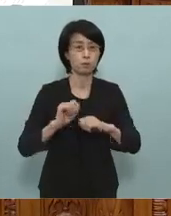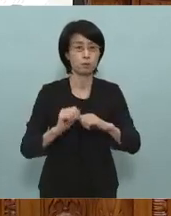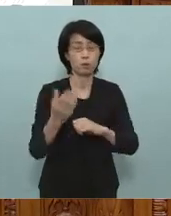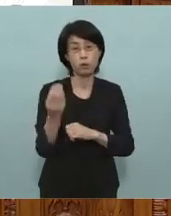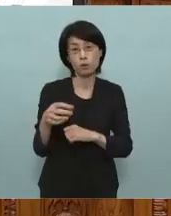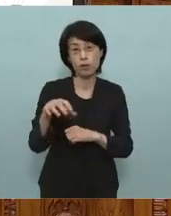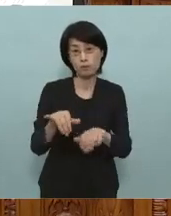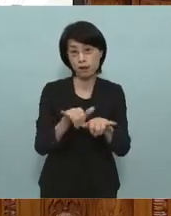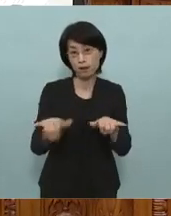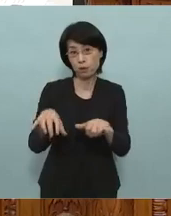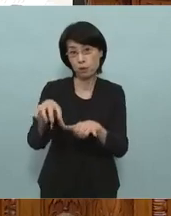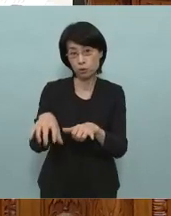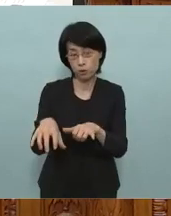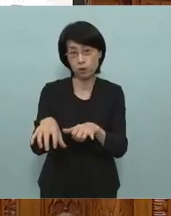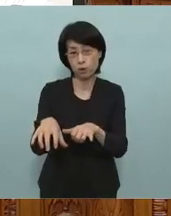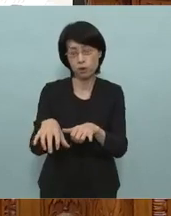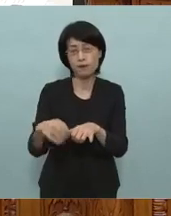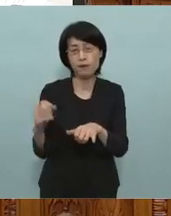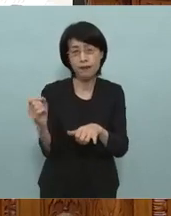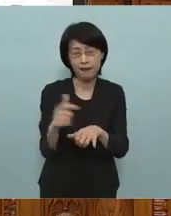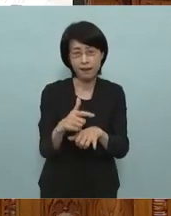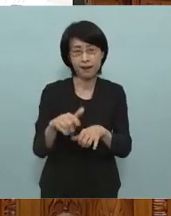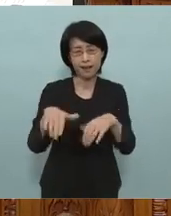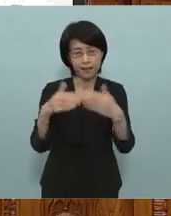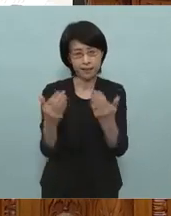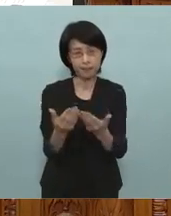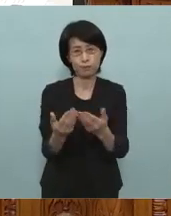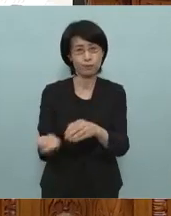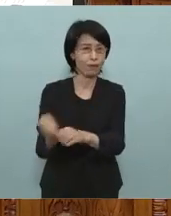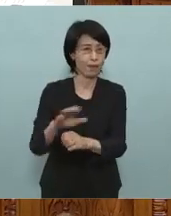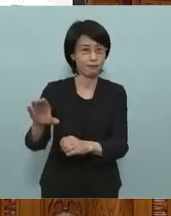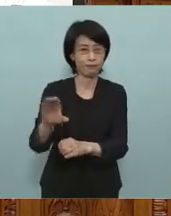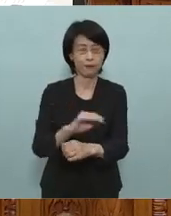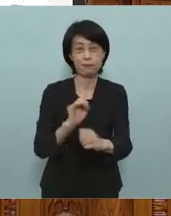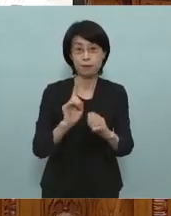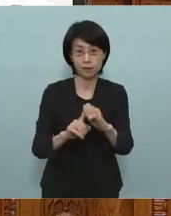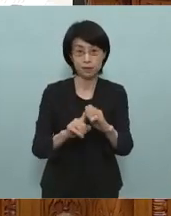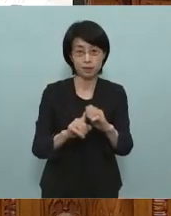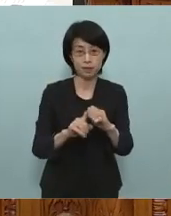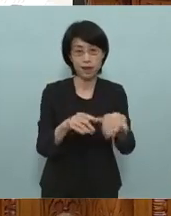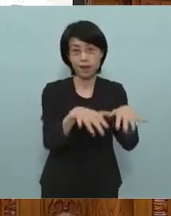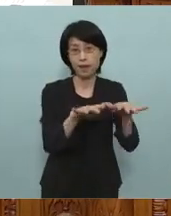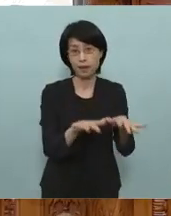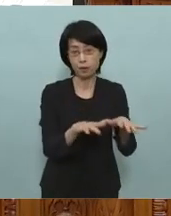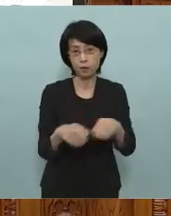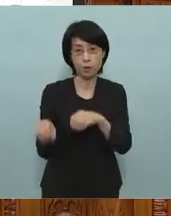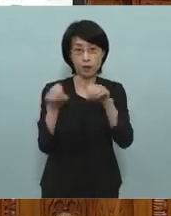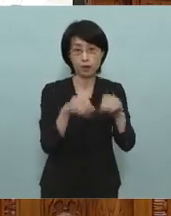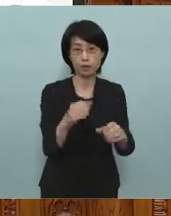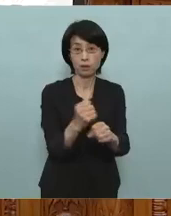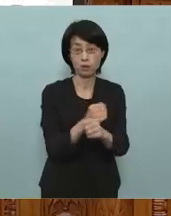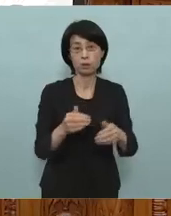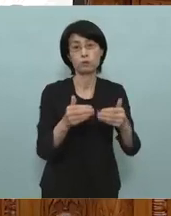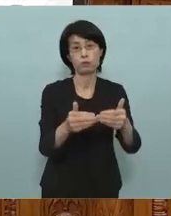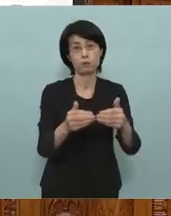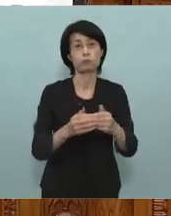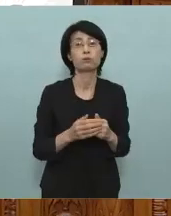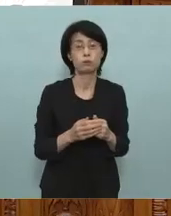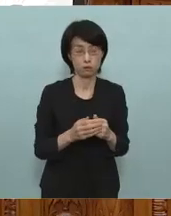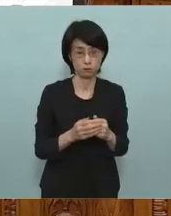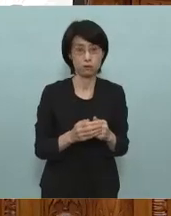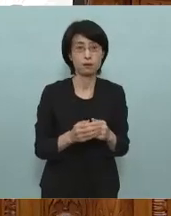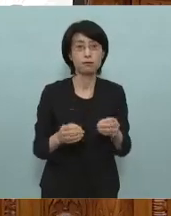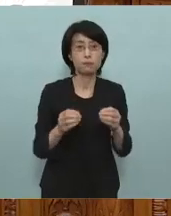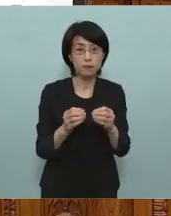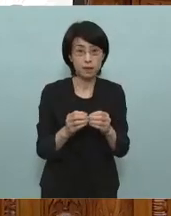普天間飛行場の一日も早い全面変換を目指し辺野古への移設工事を進めます合わせ